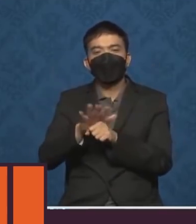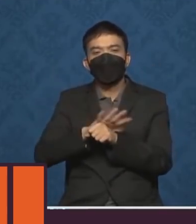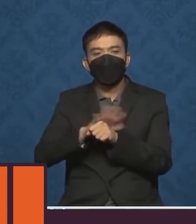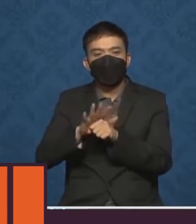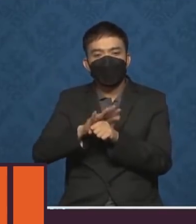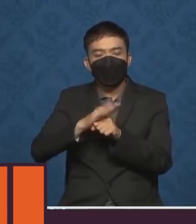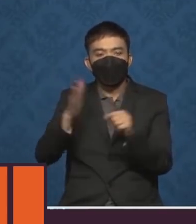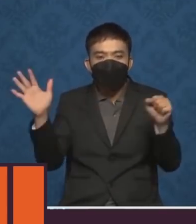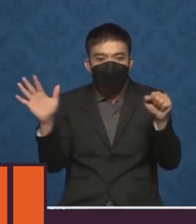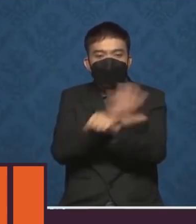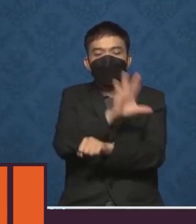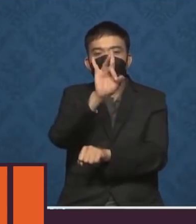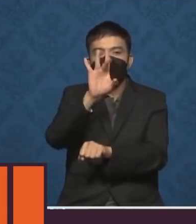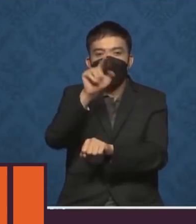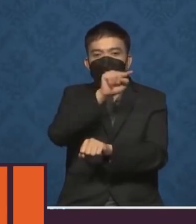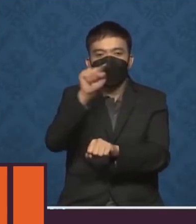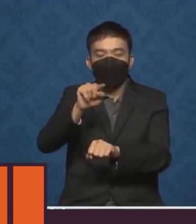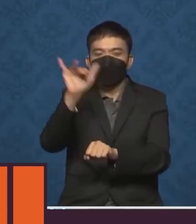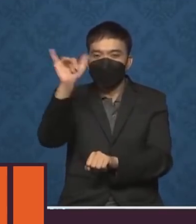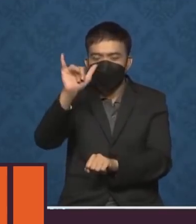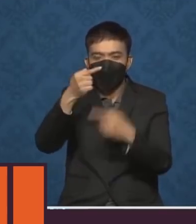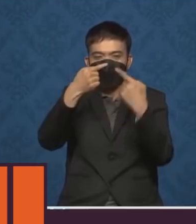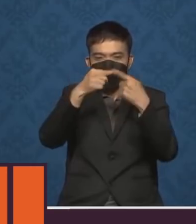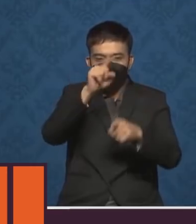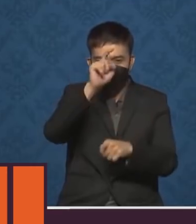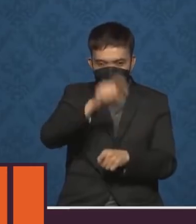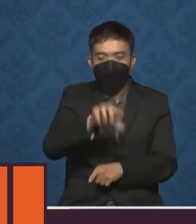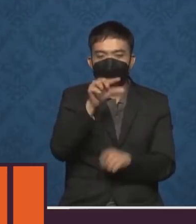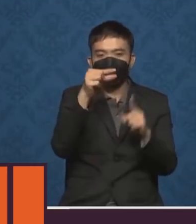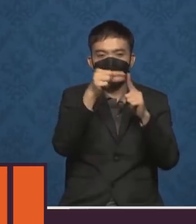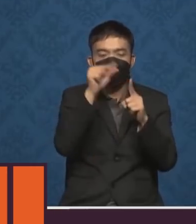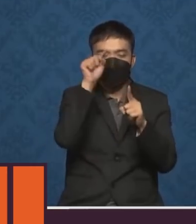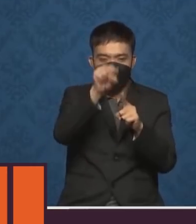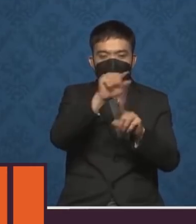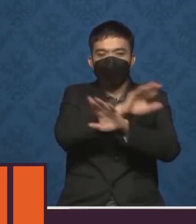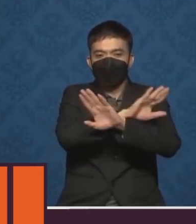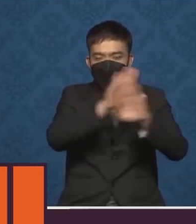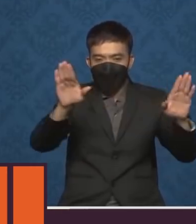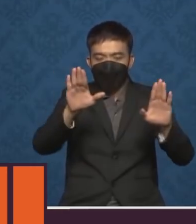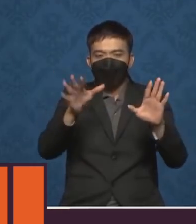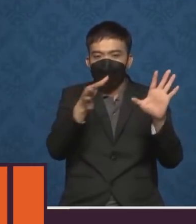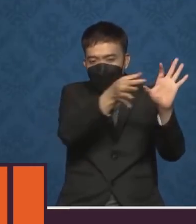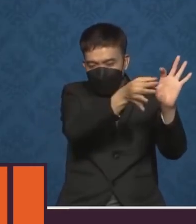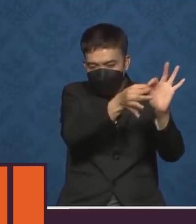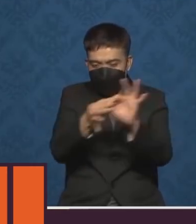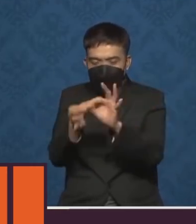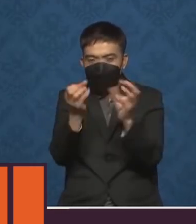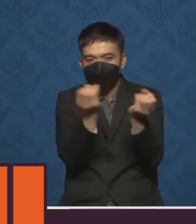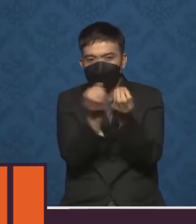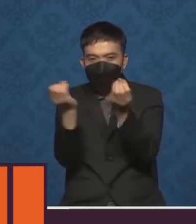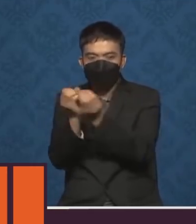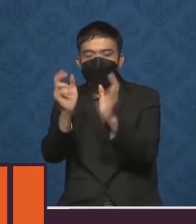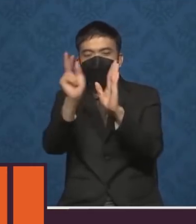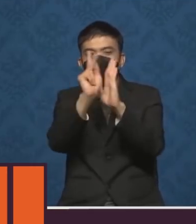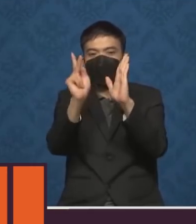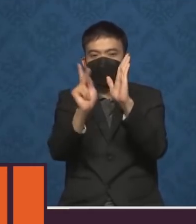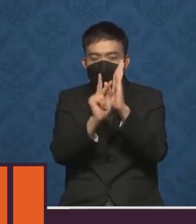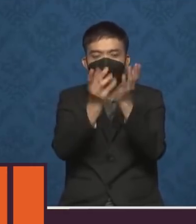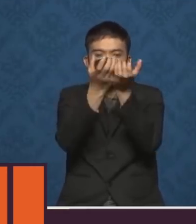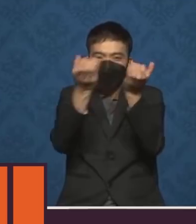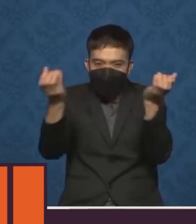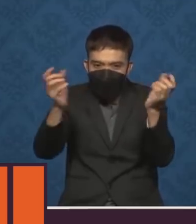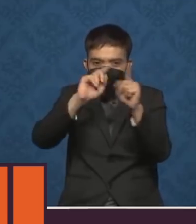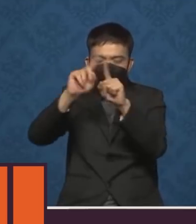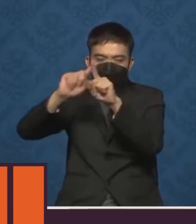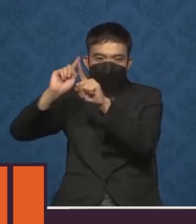างส่วนแต่ถ้าเราไม่ยกเลิกคำสั่งคสช.เหล่านี้และผลพวงของมันที่อยู่ในกฎหมายต่างๆอยู่ในระเบียบต่างๆ